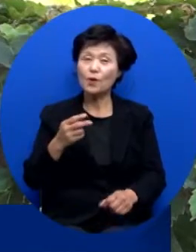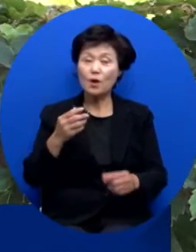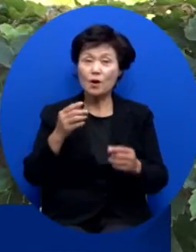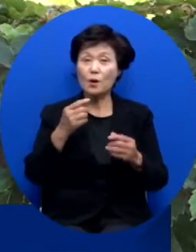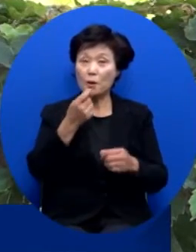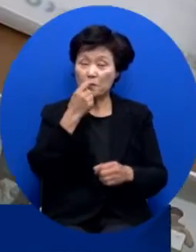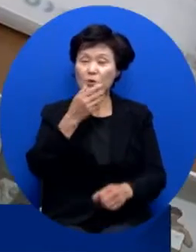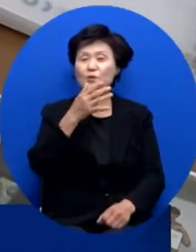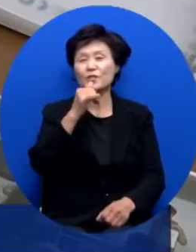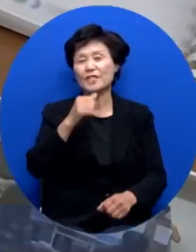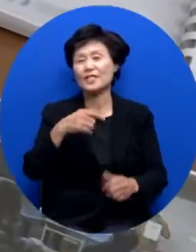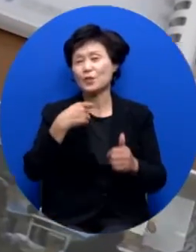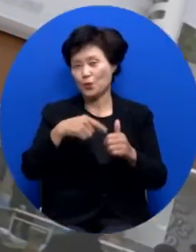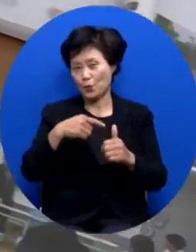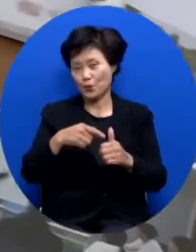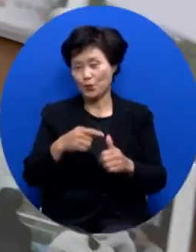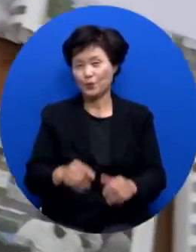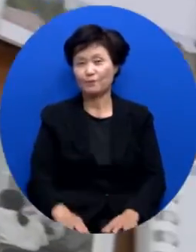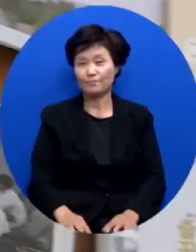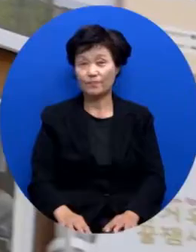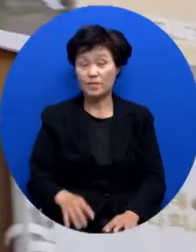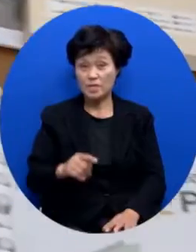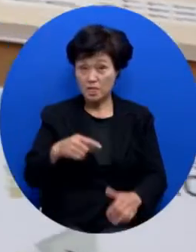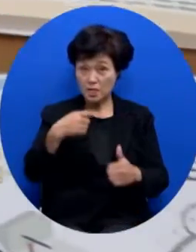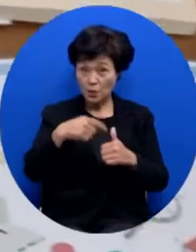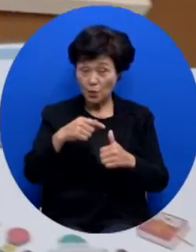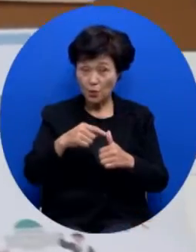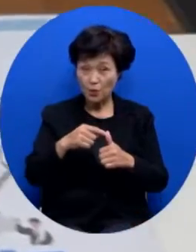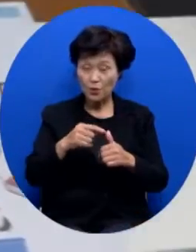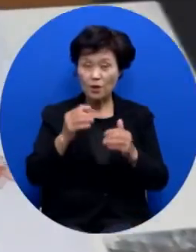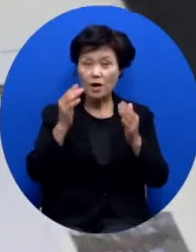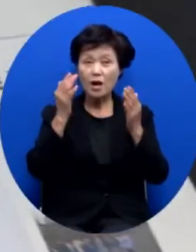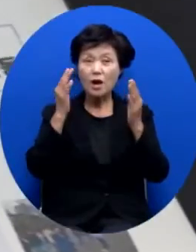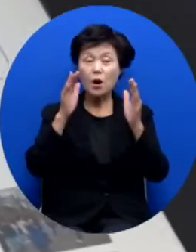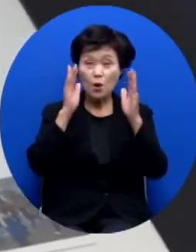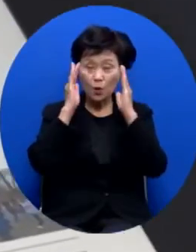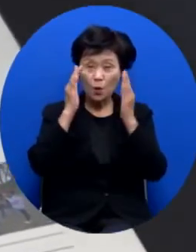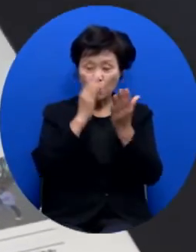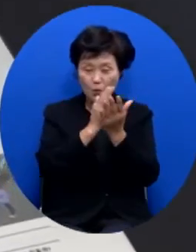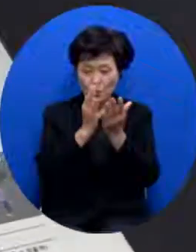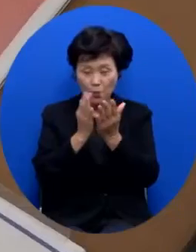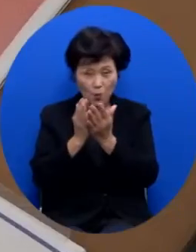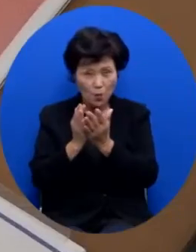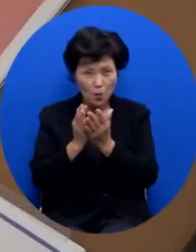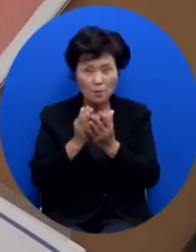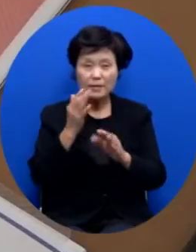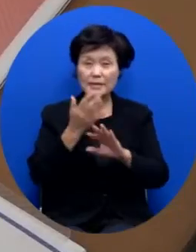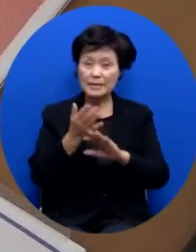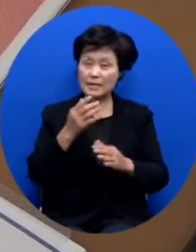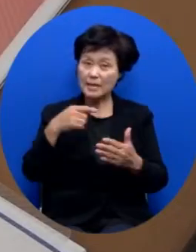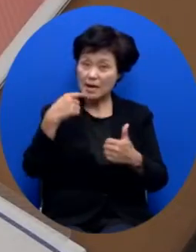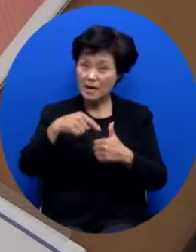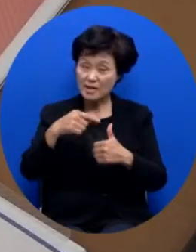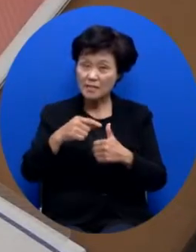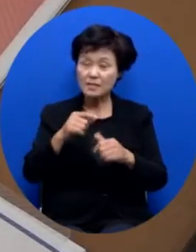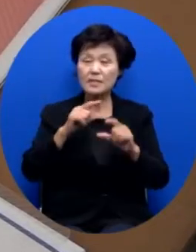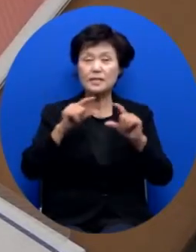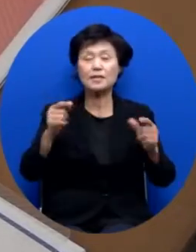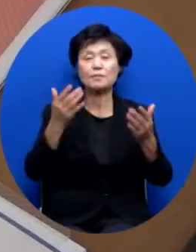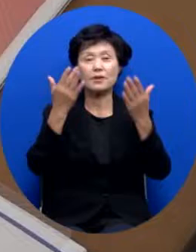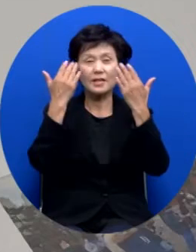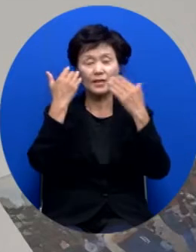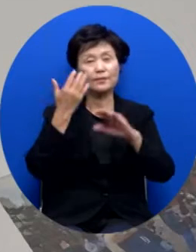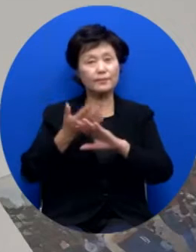들어갈 수 있는 교육이거든요 프로젝트 교육을 교과목을 다르게 가르치는 방법으로만 접근하는 일반 학교와는